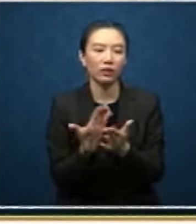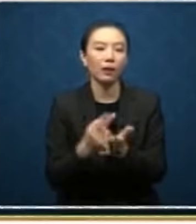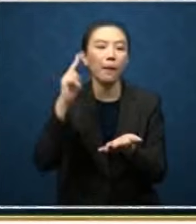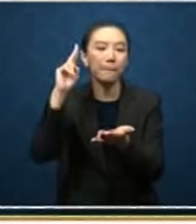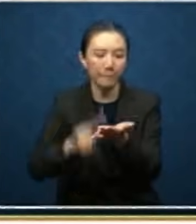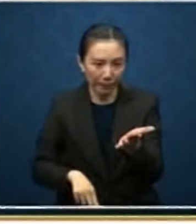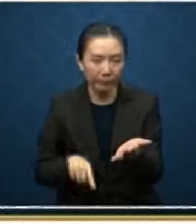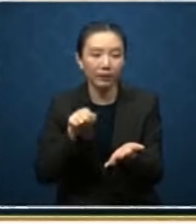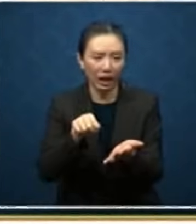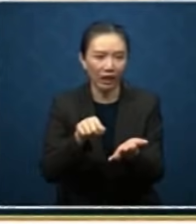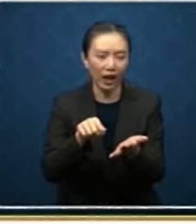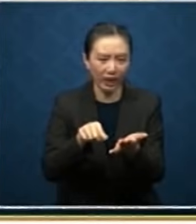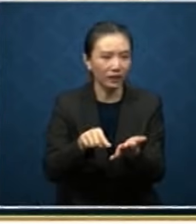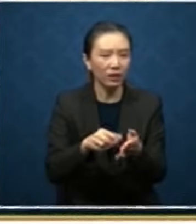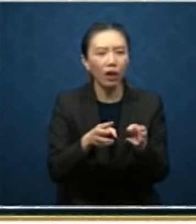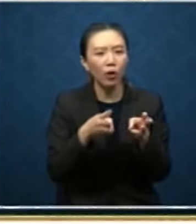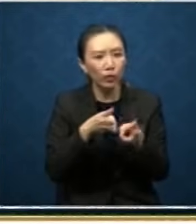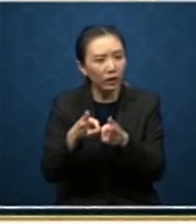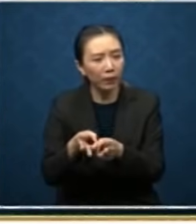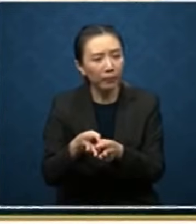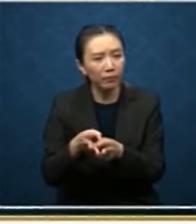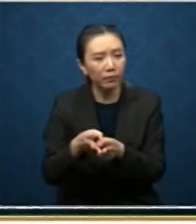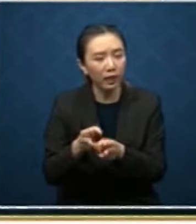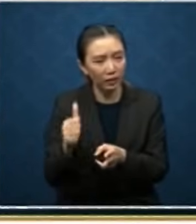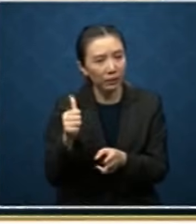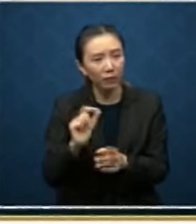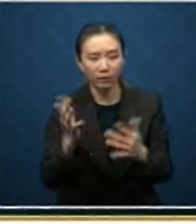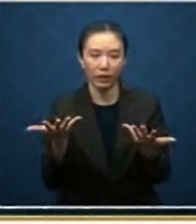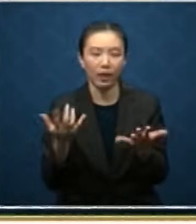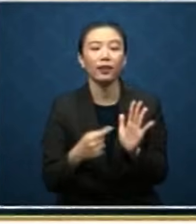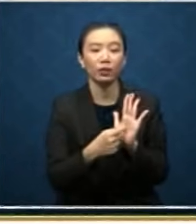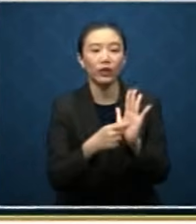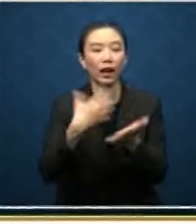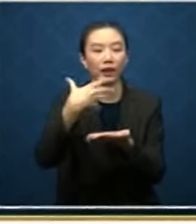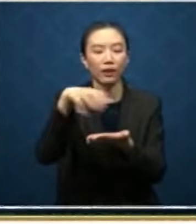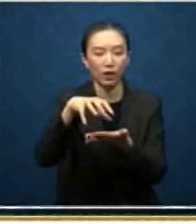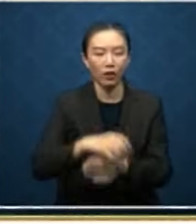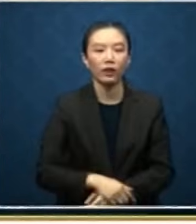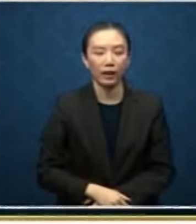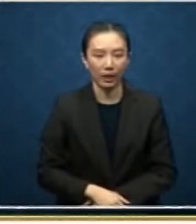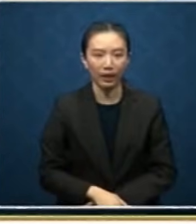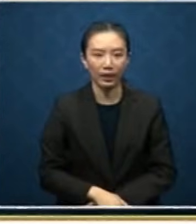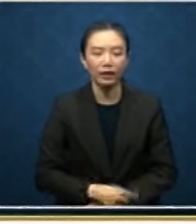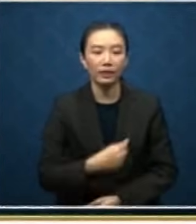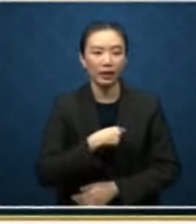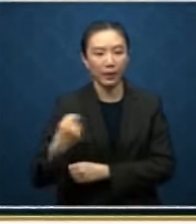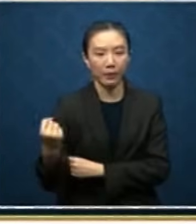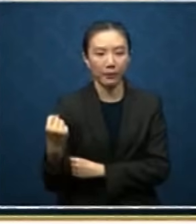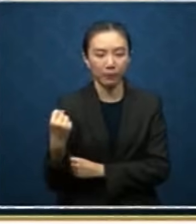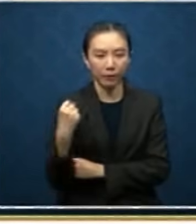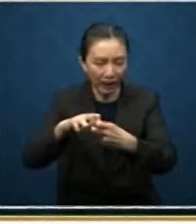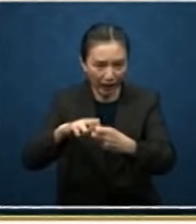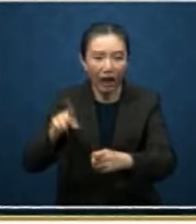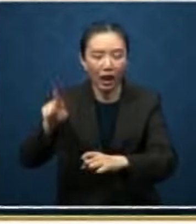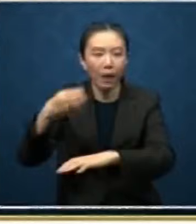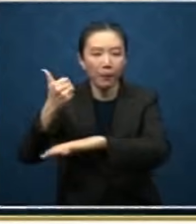อีกถามกันไปตอบกันมาหลายรอบจนที่สุดสววันชัยลุกขึ้นแล้วก็บอกว่าผมไม่มีอะไรจะถามแล้วฟังจากน้ำ